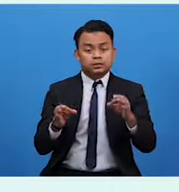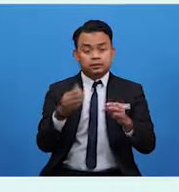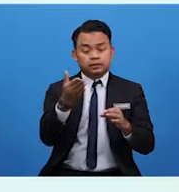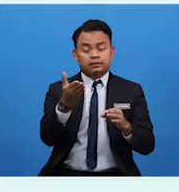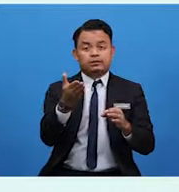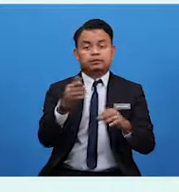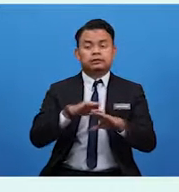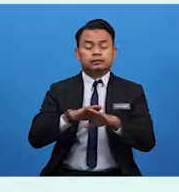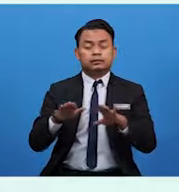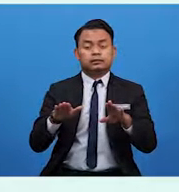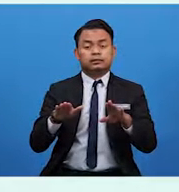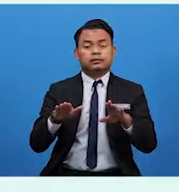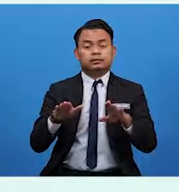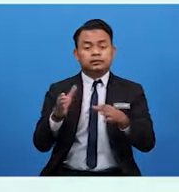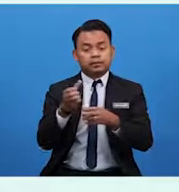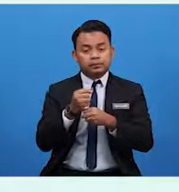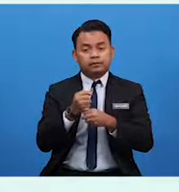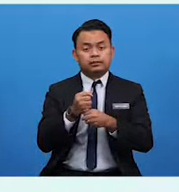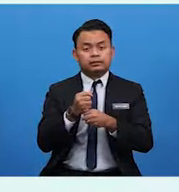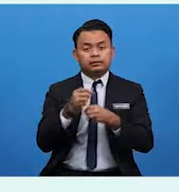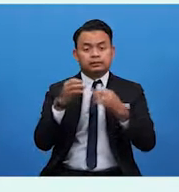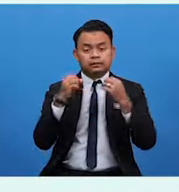setiap elemen utama itu.